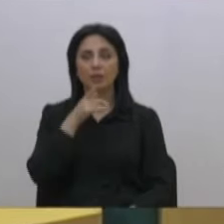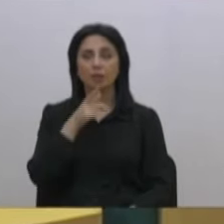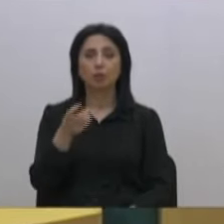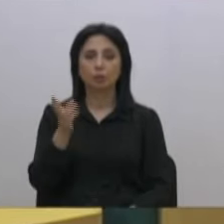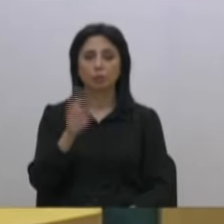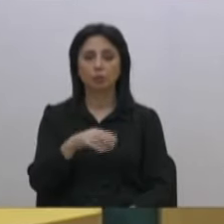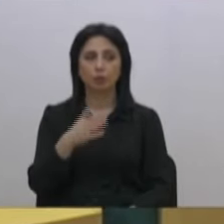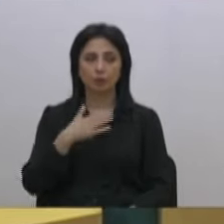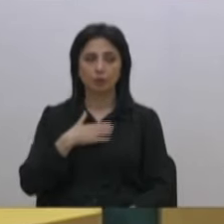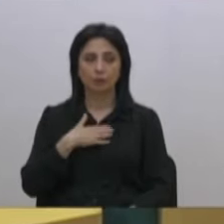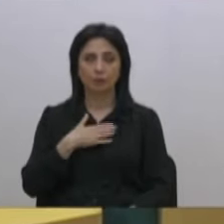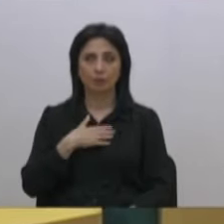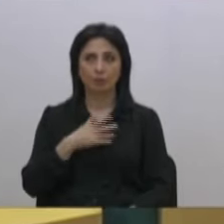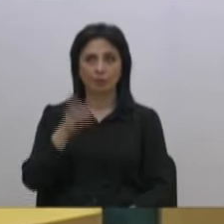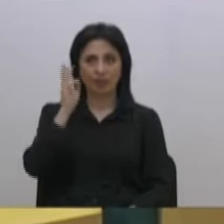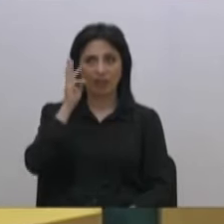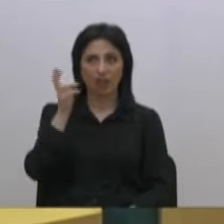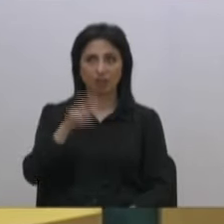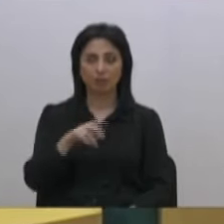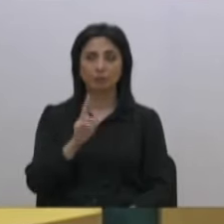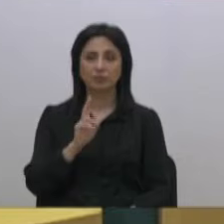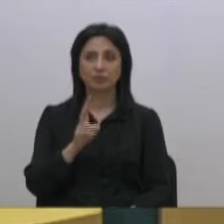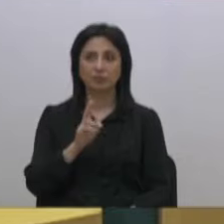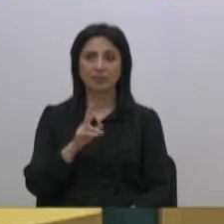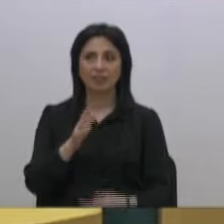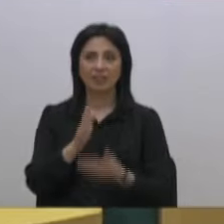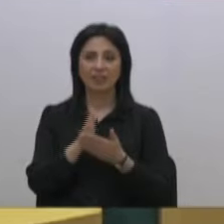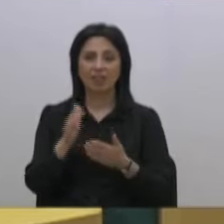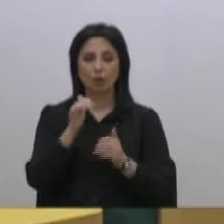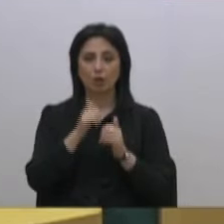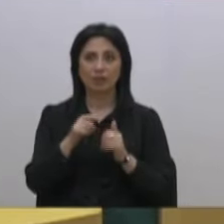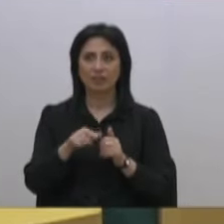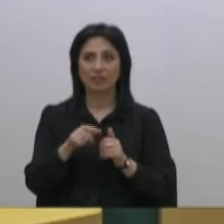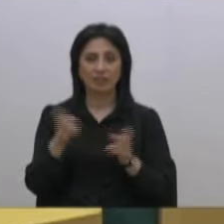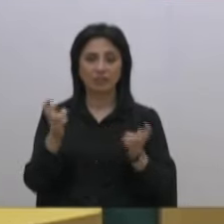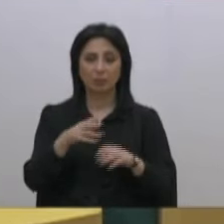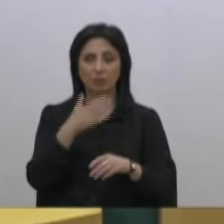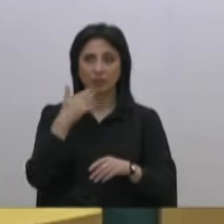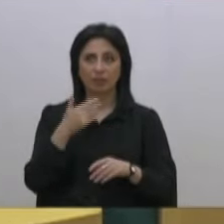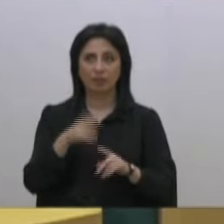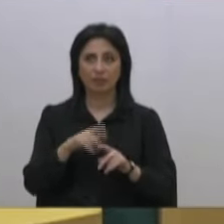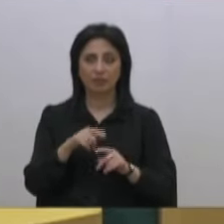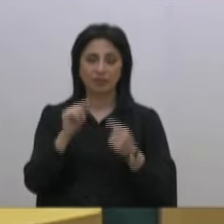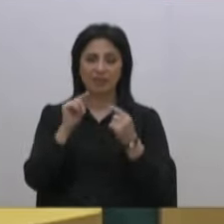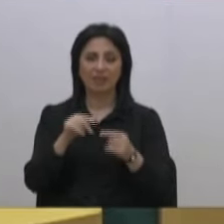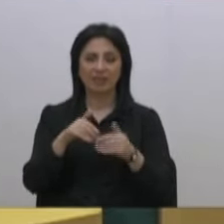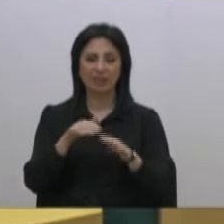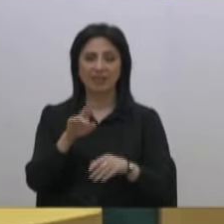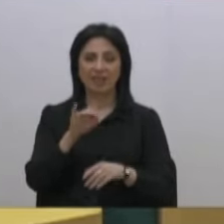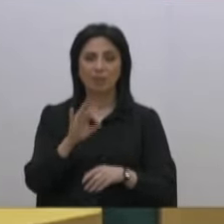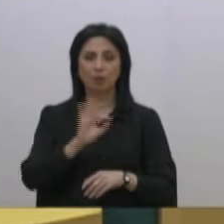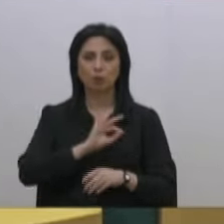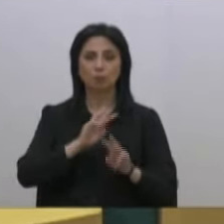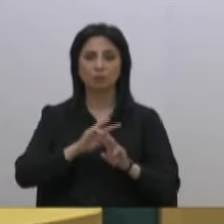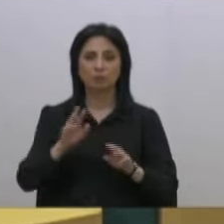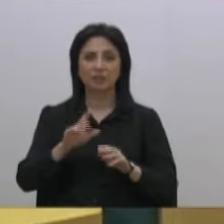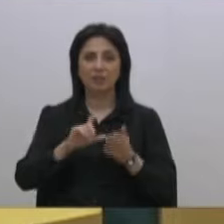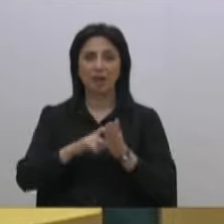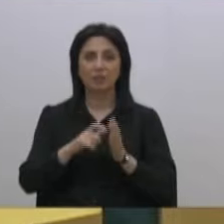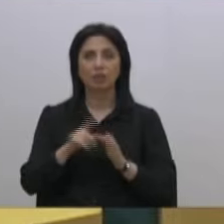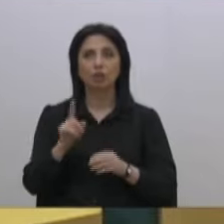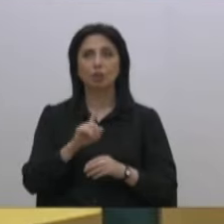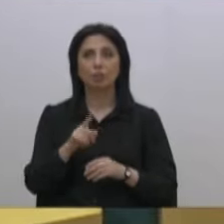მოდიან ჩვენთან ელჩები, რომლების თან აწილი ყოველ შემთხვევაში დღეს აქ არ მობრძანდა და დემარშებს საწყობენ იუსტიციის მინისტრის კაბინეტში,